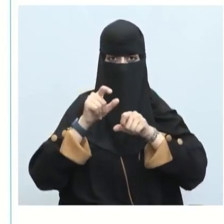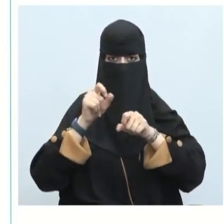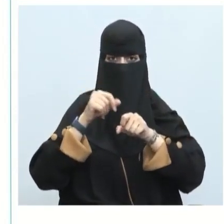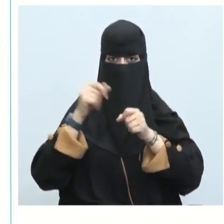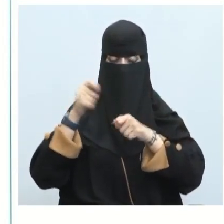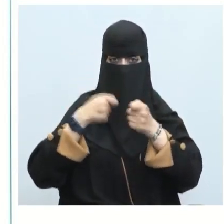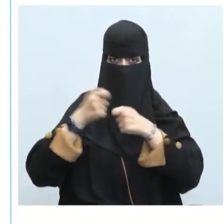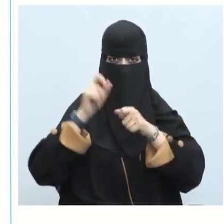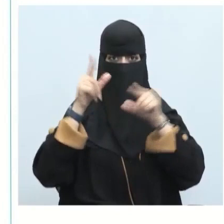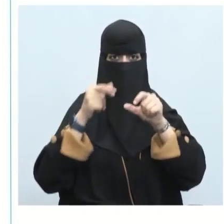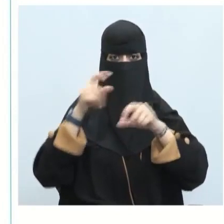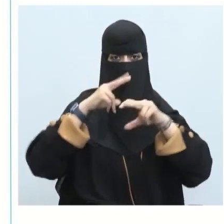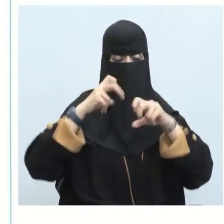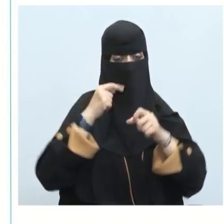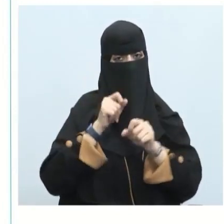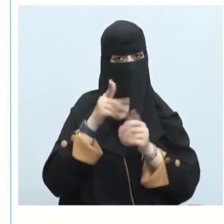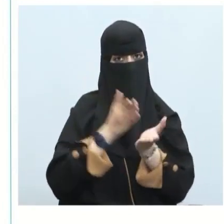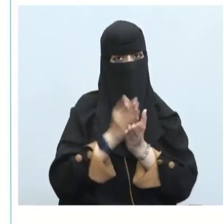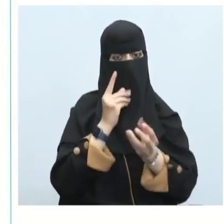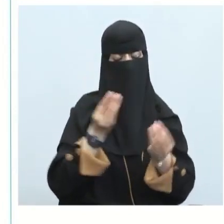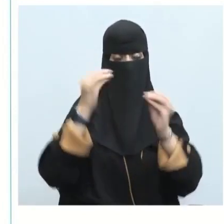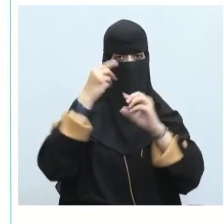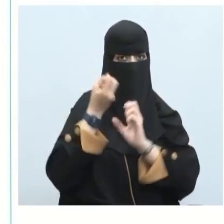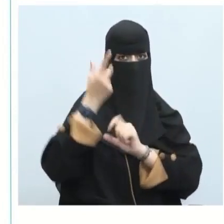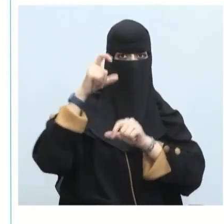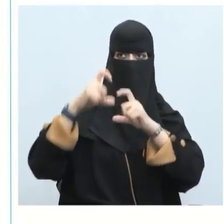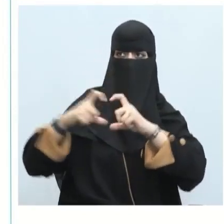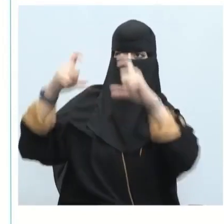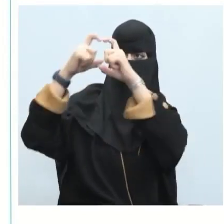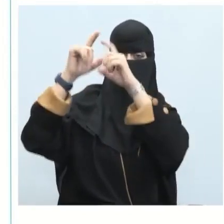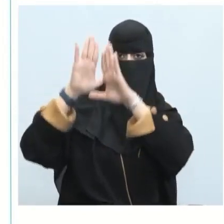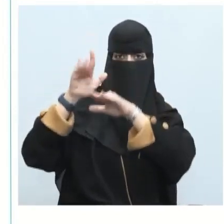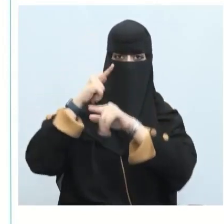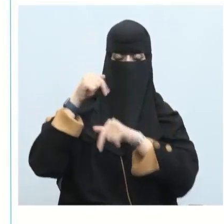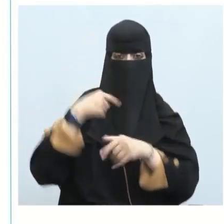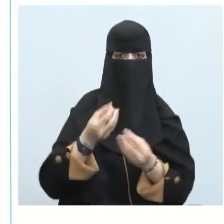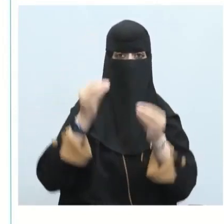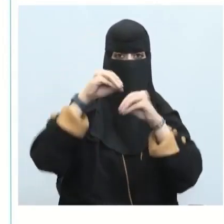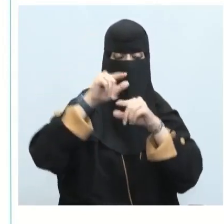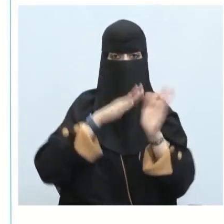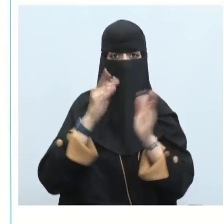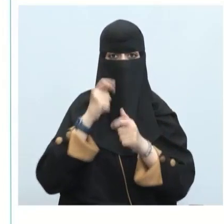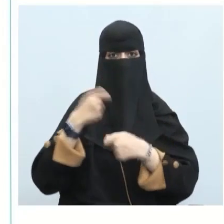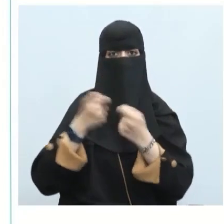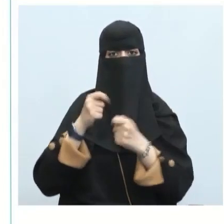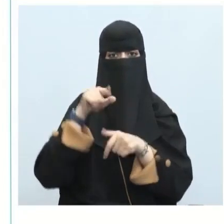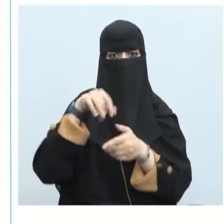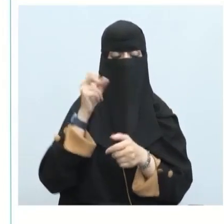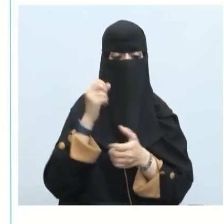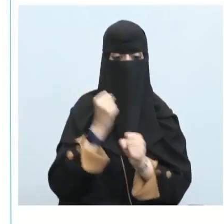محركات البحث طريقه رائعه لزياده الوعي بالعلامه التجاريه وزياده مبيعات